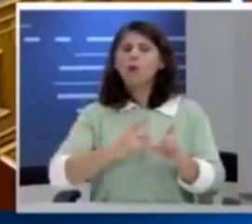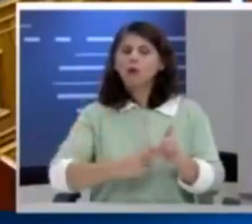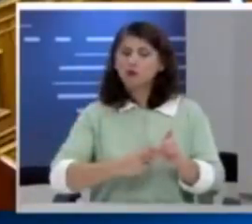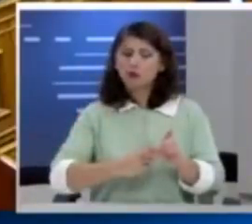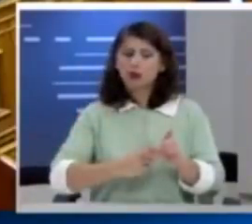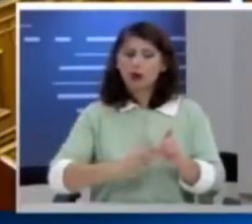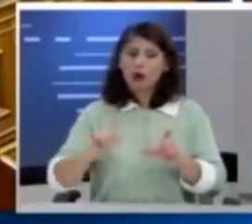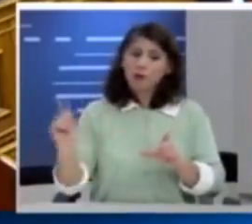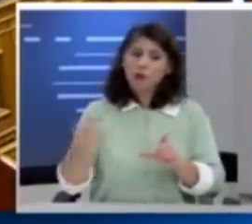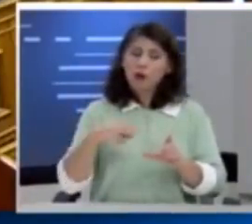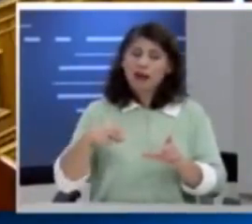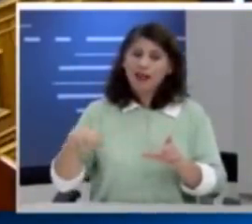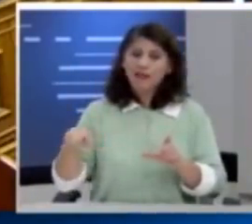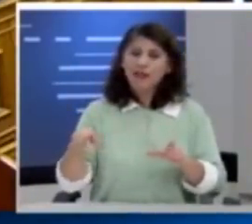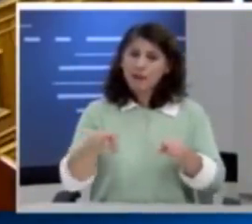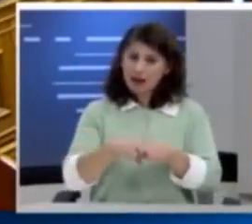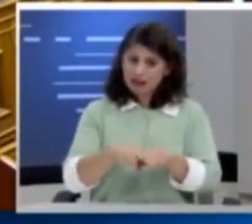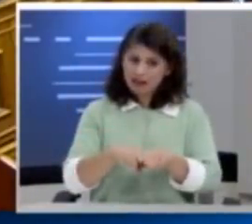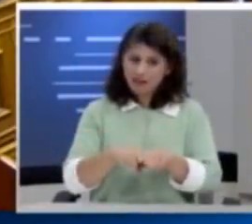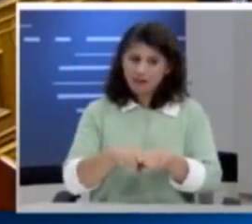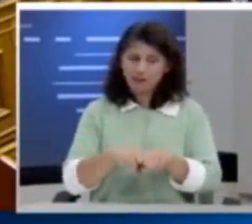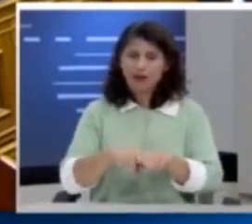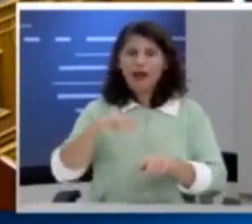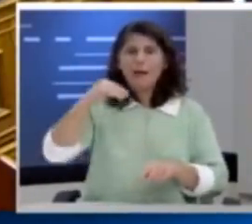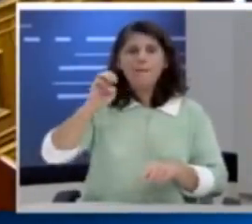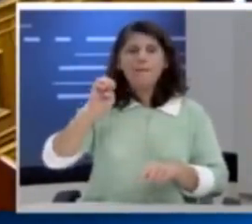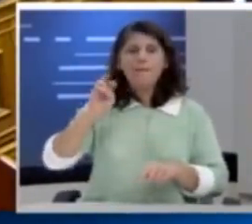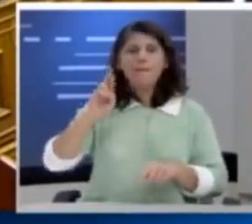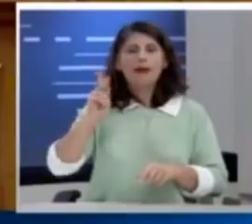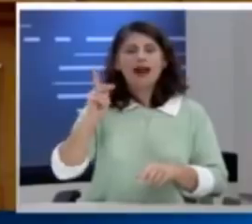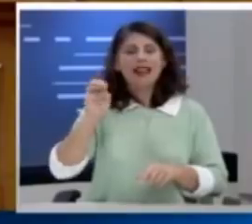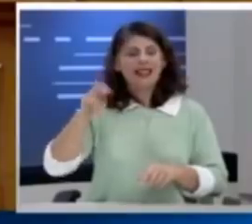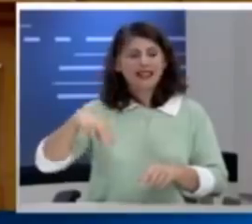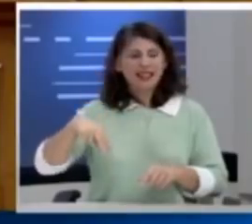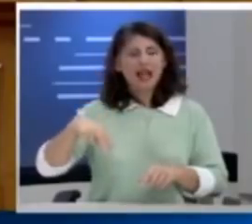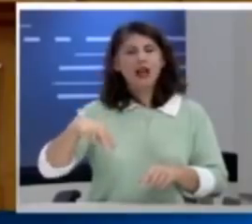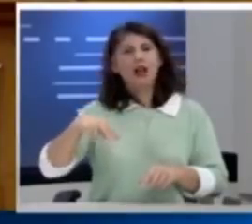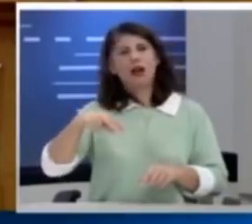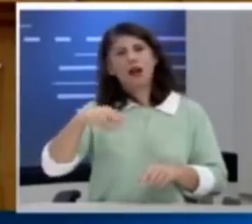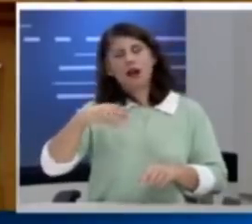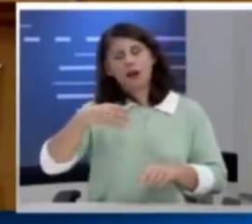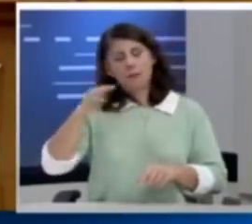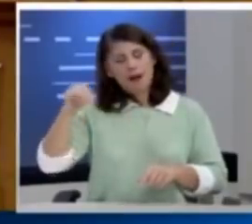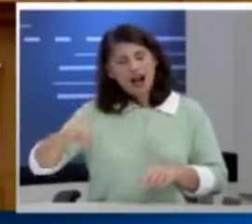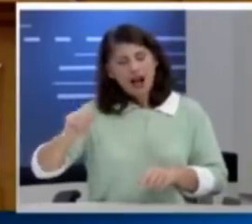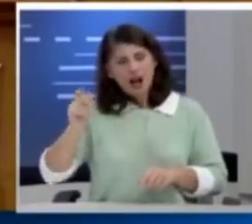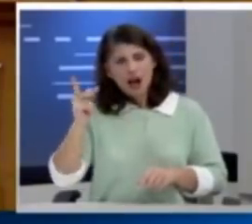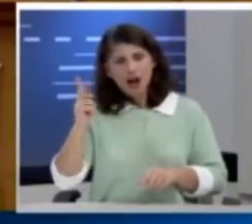όλοι οι φίλοι μαζί, της Μέρκελ και του Μακρόν, του Σαλβίνη και του Όρμπαν, κατά